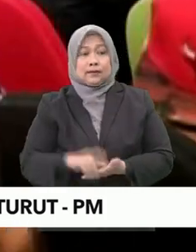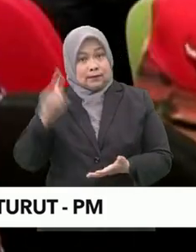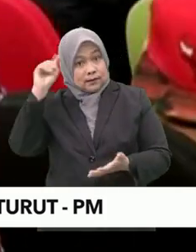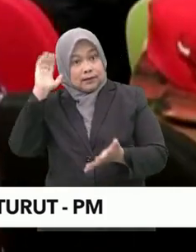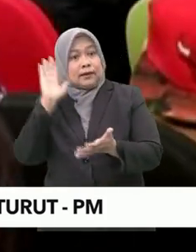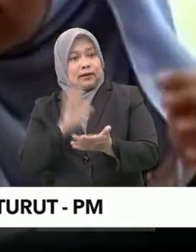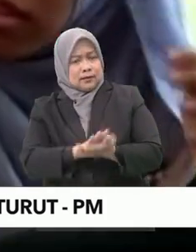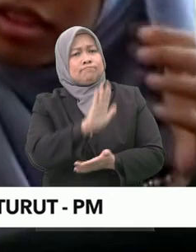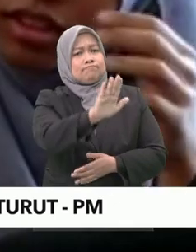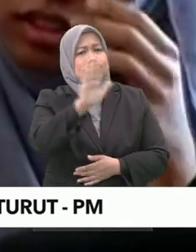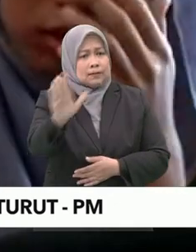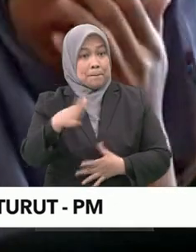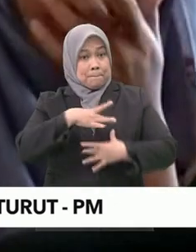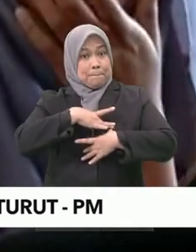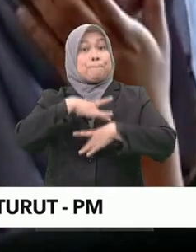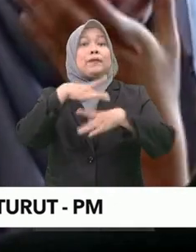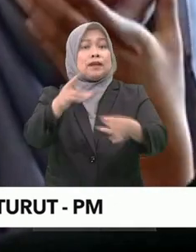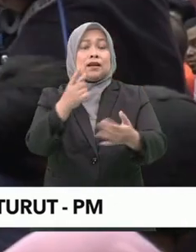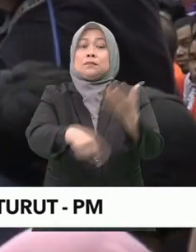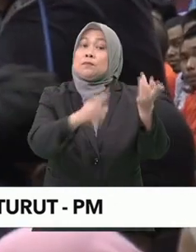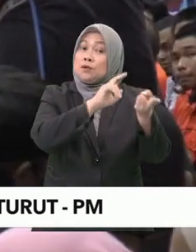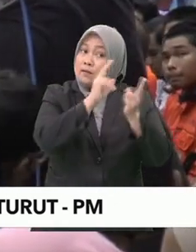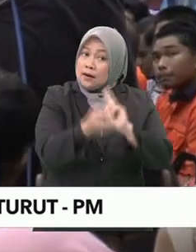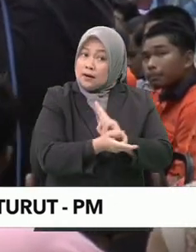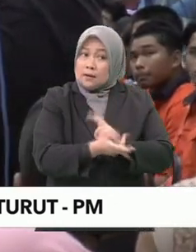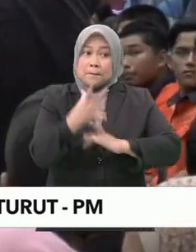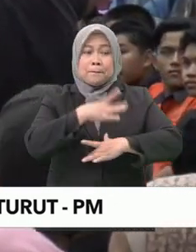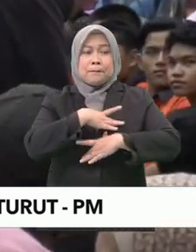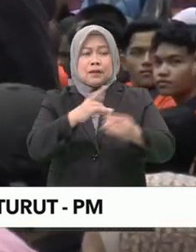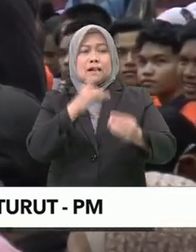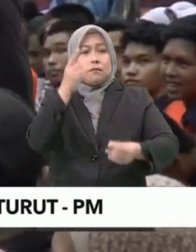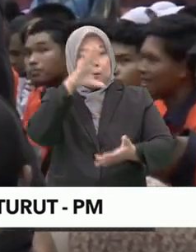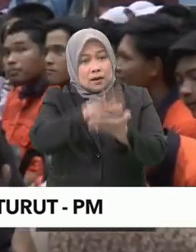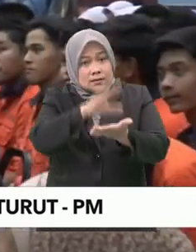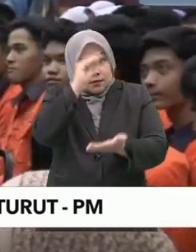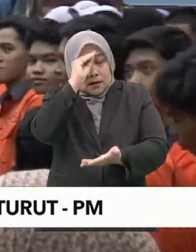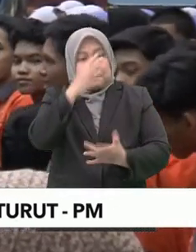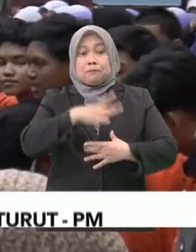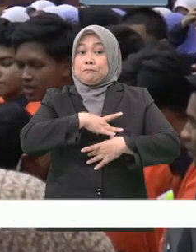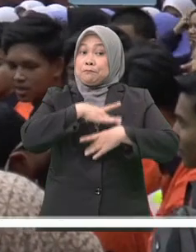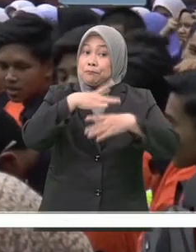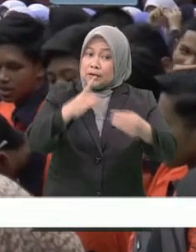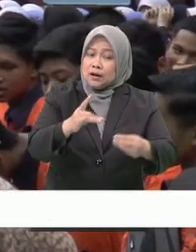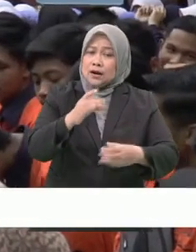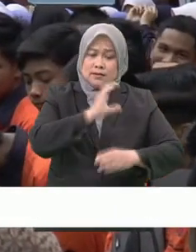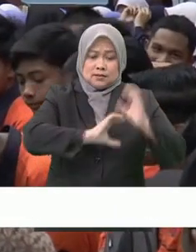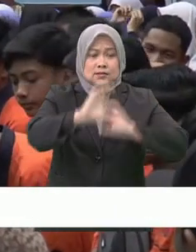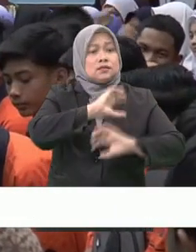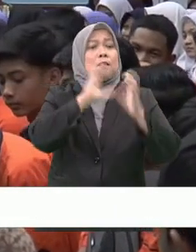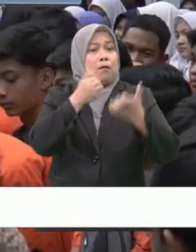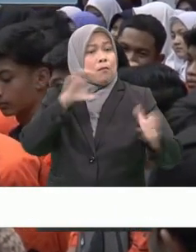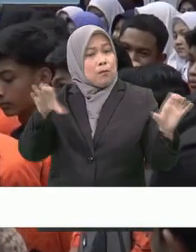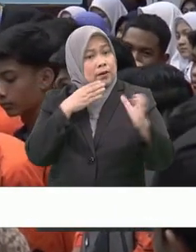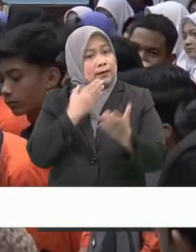Keyakinan dia. Minat dia nak bawa perubahan. Minat dia nak timba ilmu. Minat dia ada cita-cita nak bawa